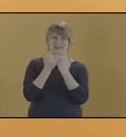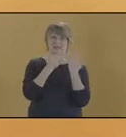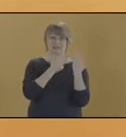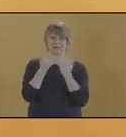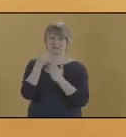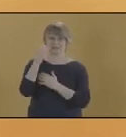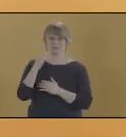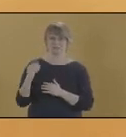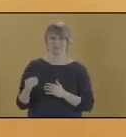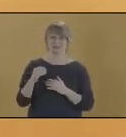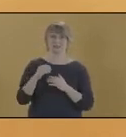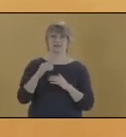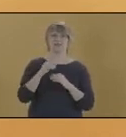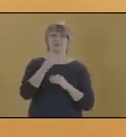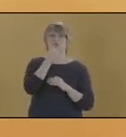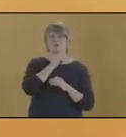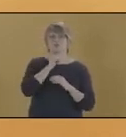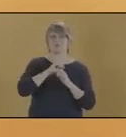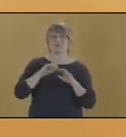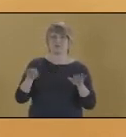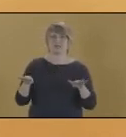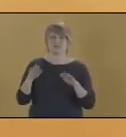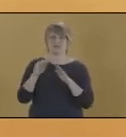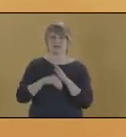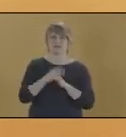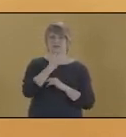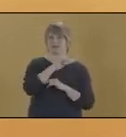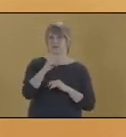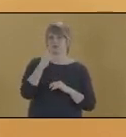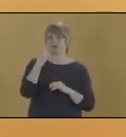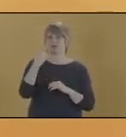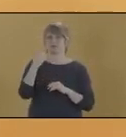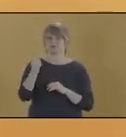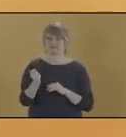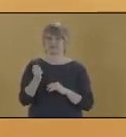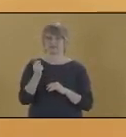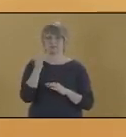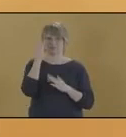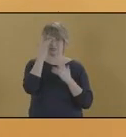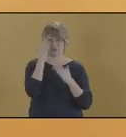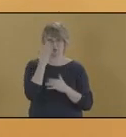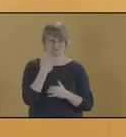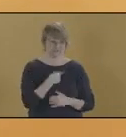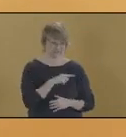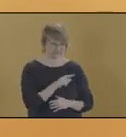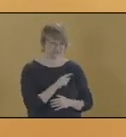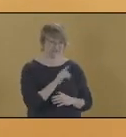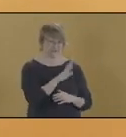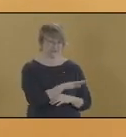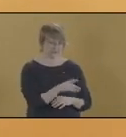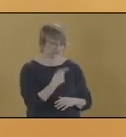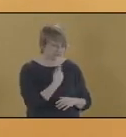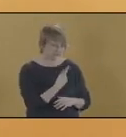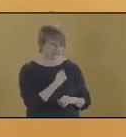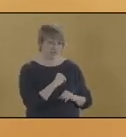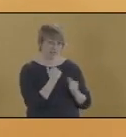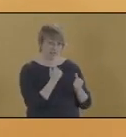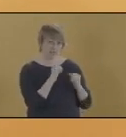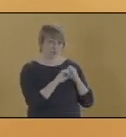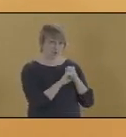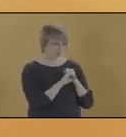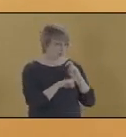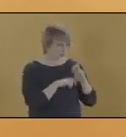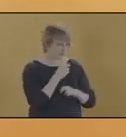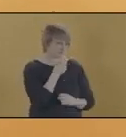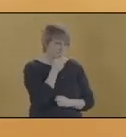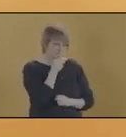dem Jugendmedienschutzindex 2022 aber besorgt sind, was ihre Kinder denn bei der Online-Nutzung erleben. Gleichzeitig